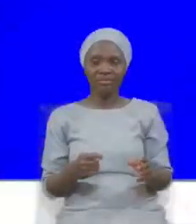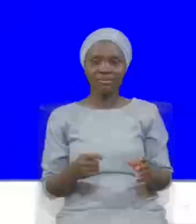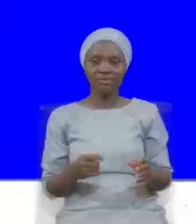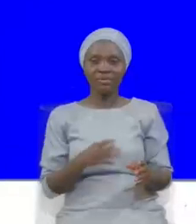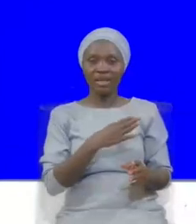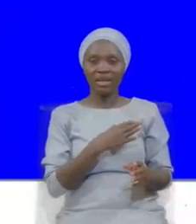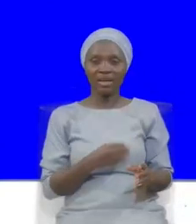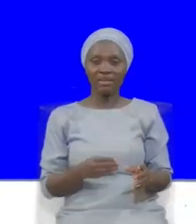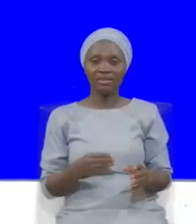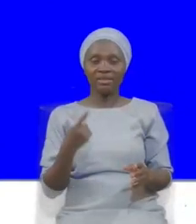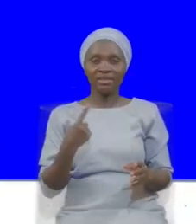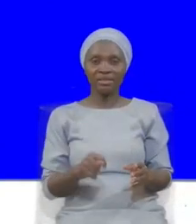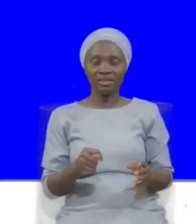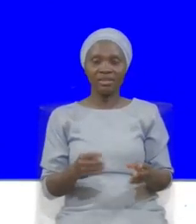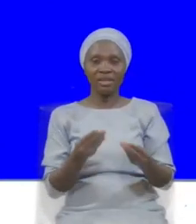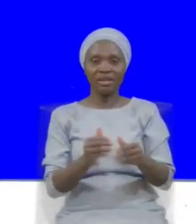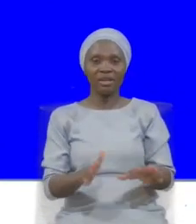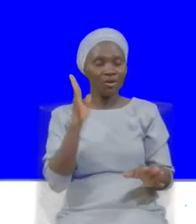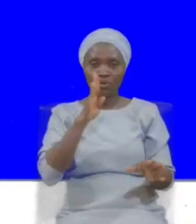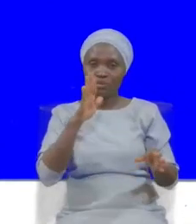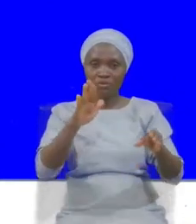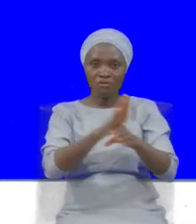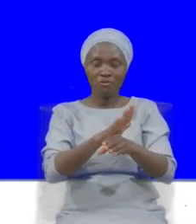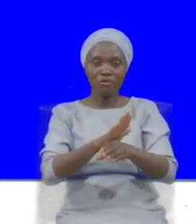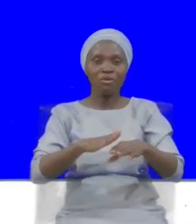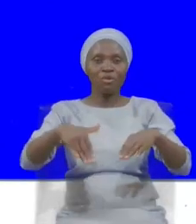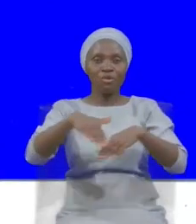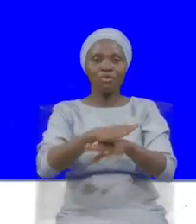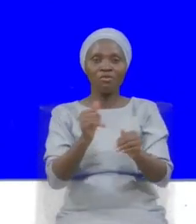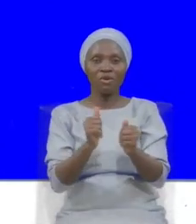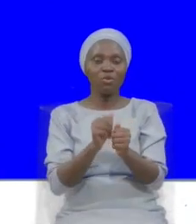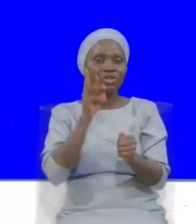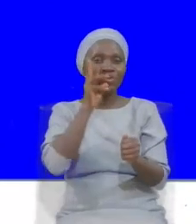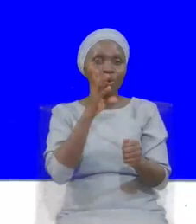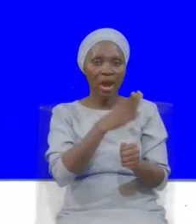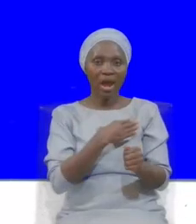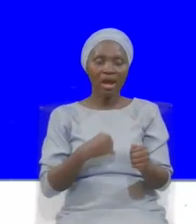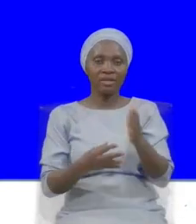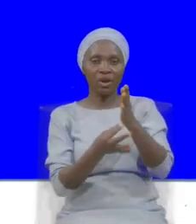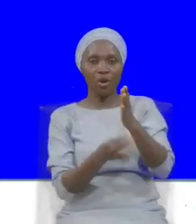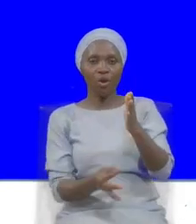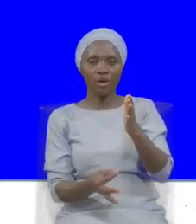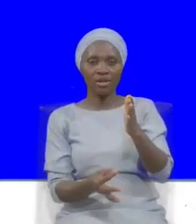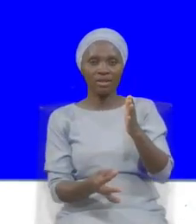Les ais se rempliront de blé, et les cuves regorgeront de moût et d'huile.